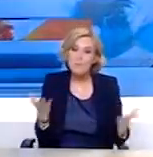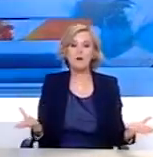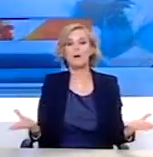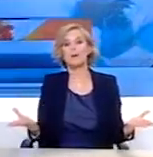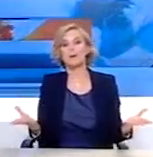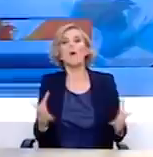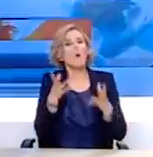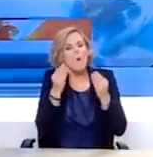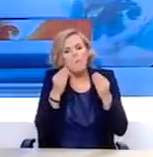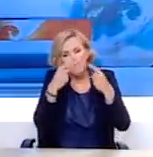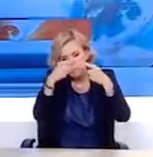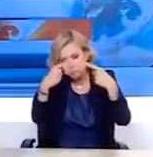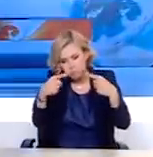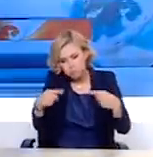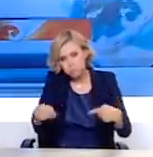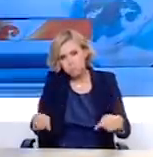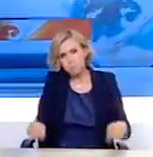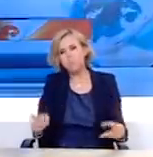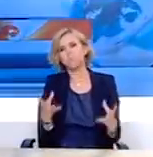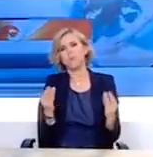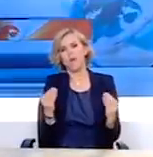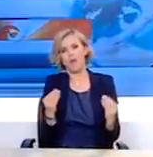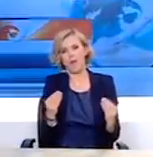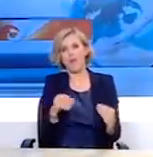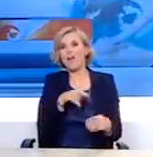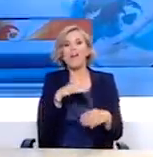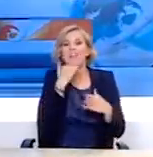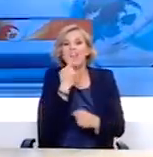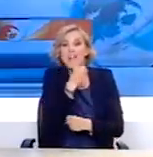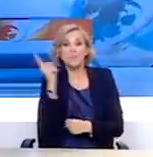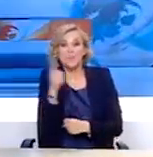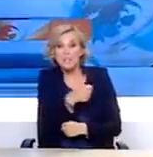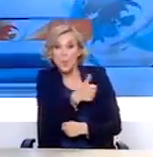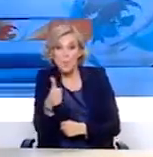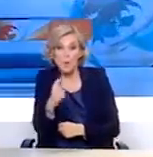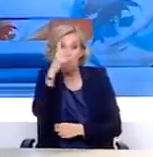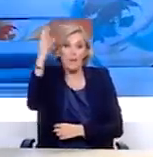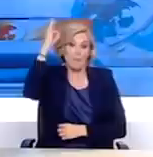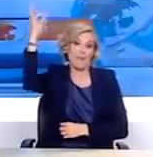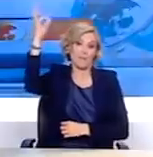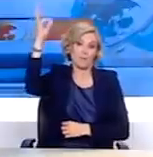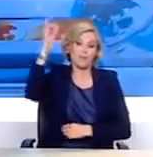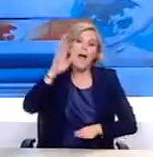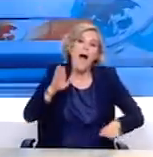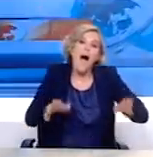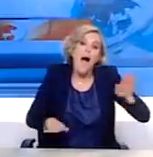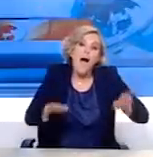και άλλοι παράγοντες που μπορούν να επηρεάσουν την ανταπόκριση ενός ανθρώπου και στον ιό τον ίδιο αλλά και στα φάρμακα που